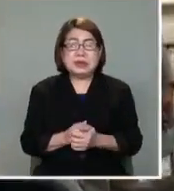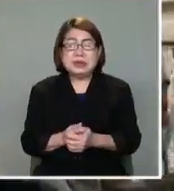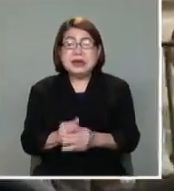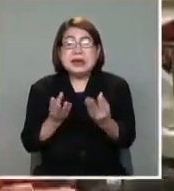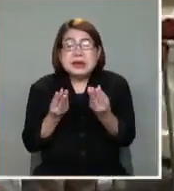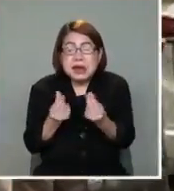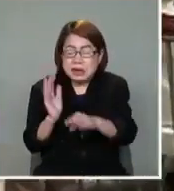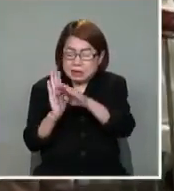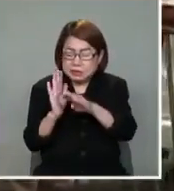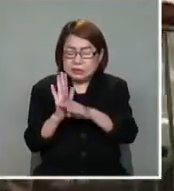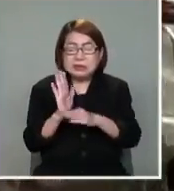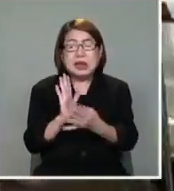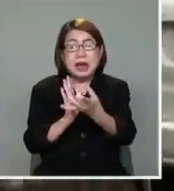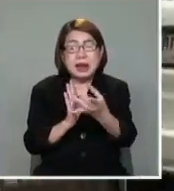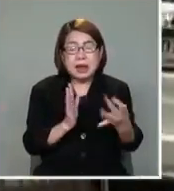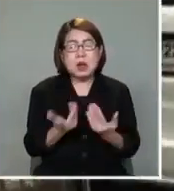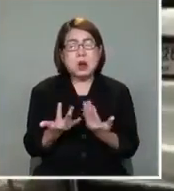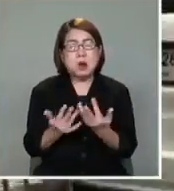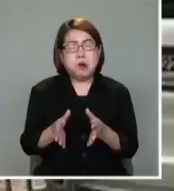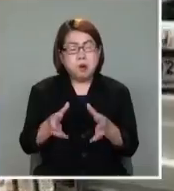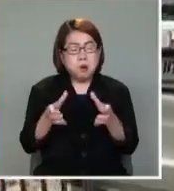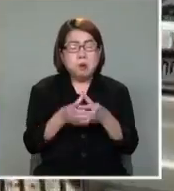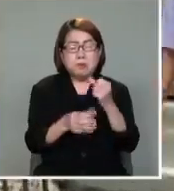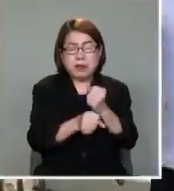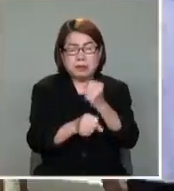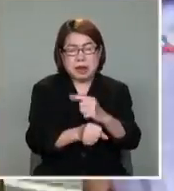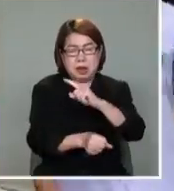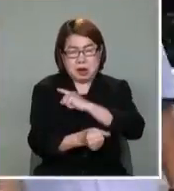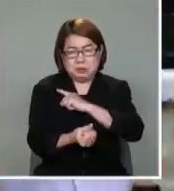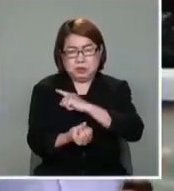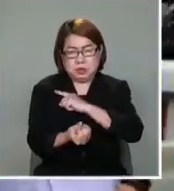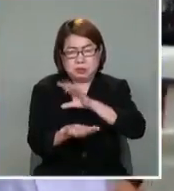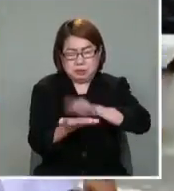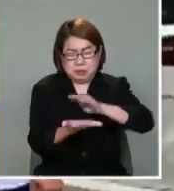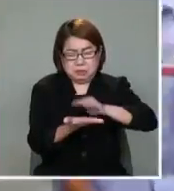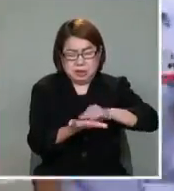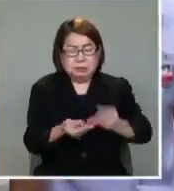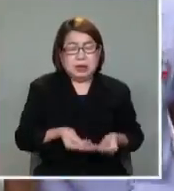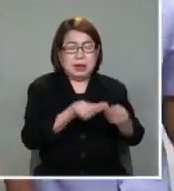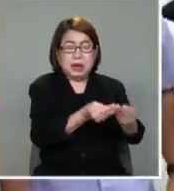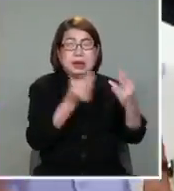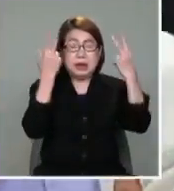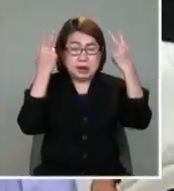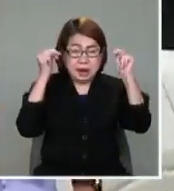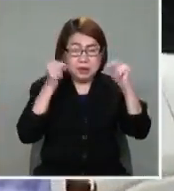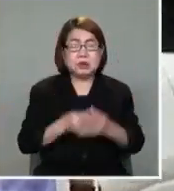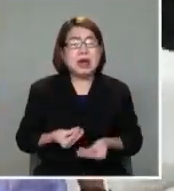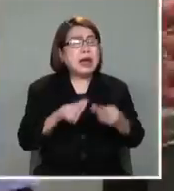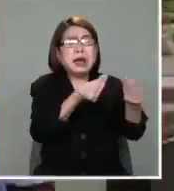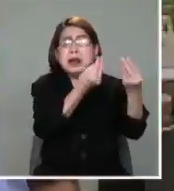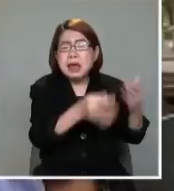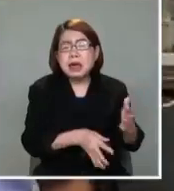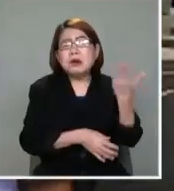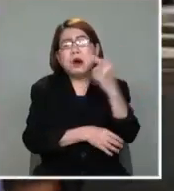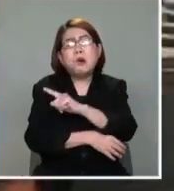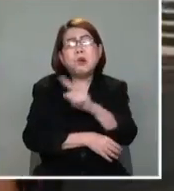คงให้ฝ่ายทีมงานไปทำสรุปให้ท่านนายกอีกที นะคะคือส่ง ไว้3วันแล้วส่งไว้ในวันนั้นง่